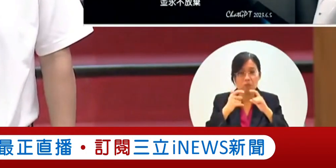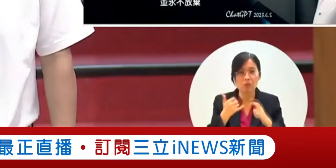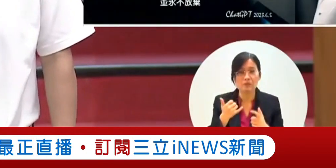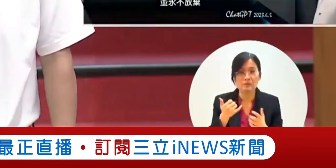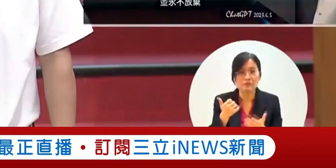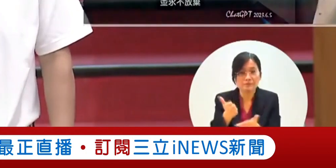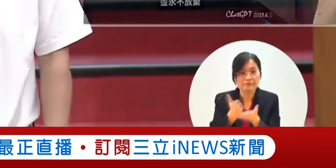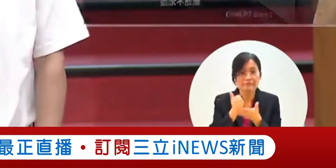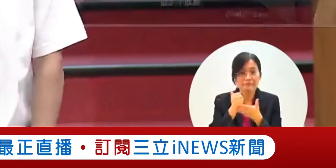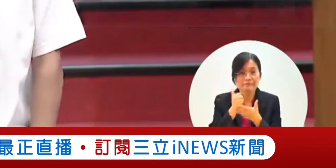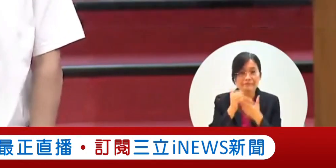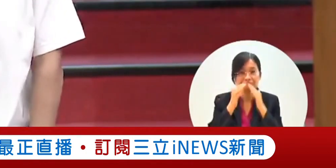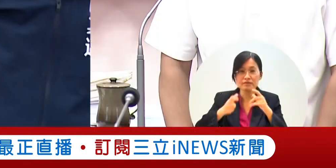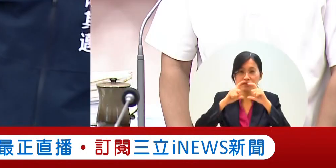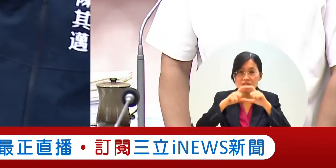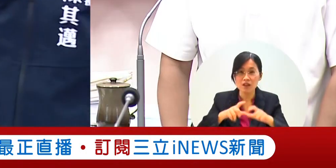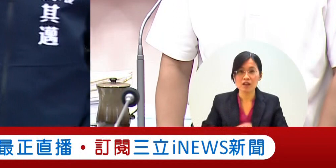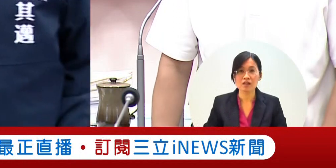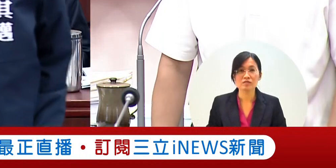复。 请起定回答。